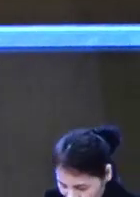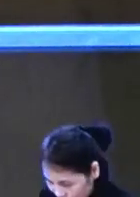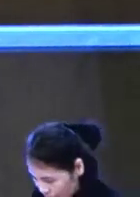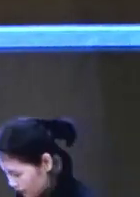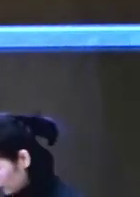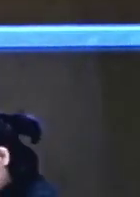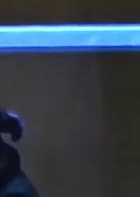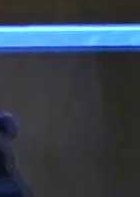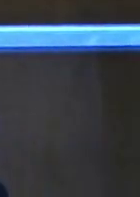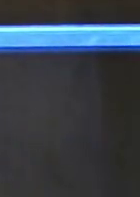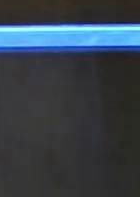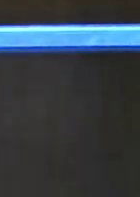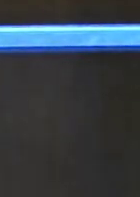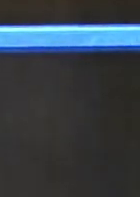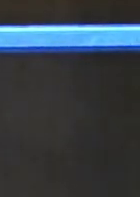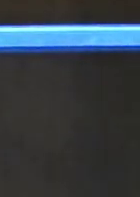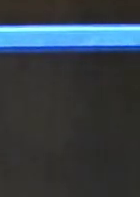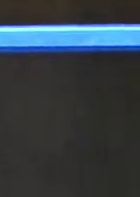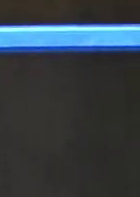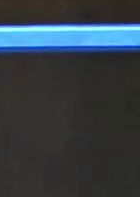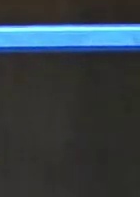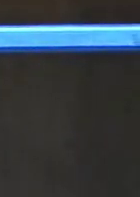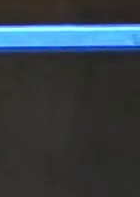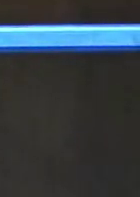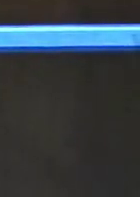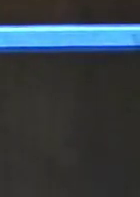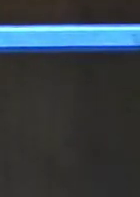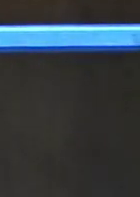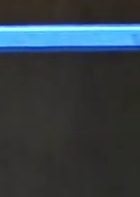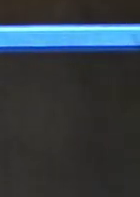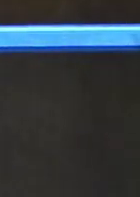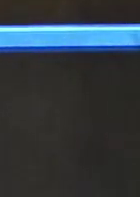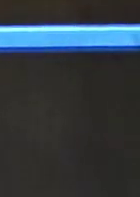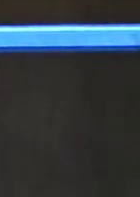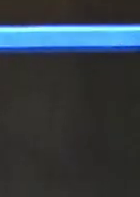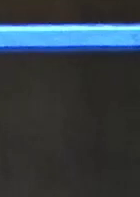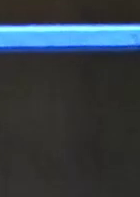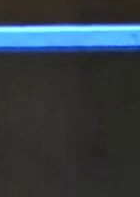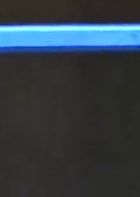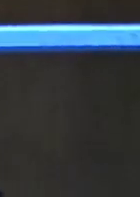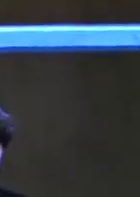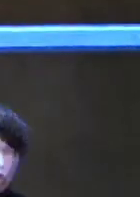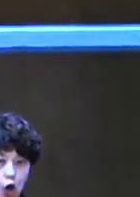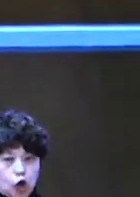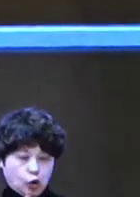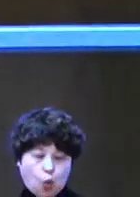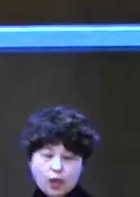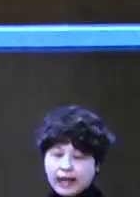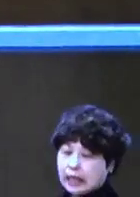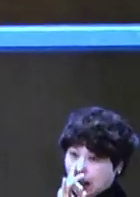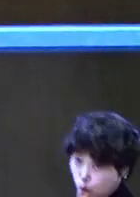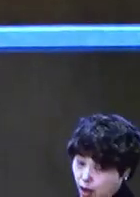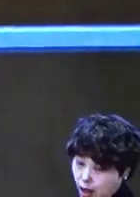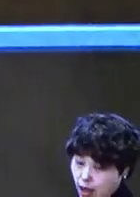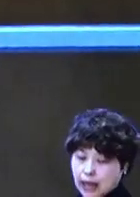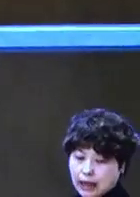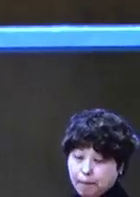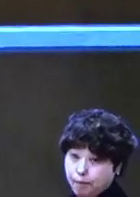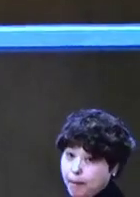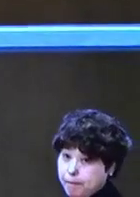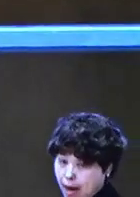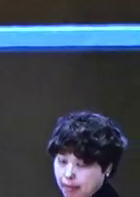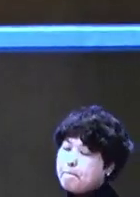지역에는 여야가 없고 민생만 있을 뿐입니다. 너는 되고 나는 안 되고 내 편만 옳다고